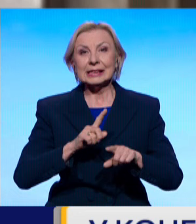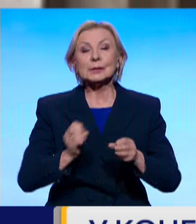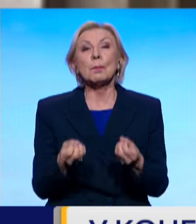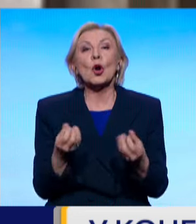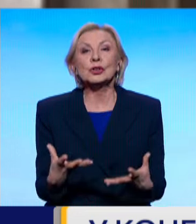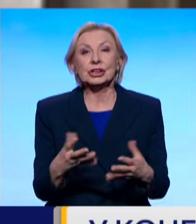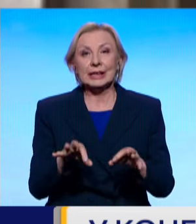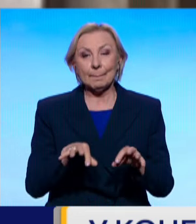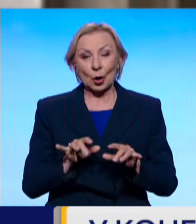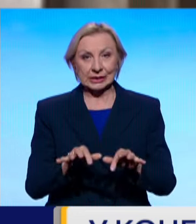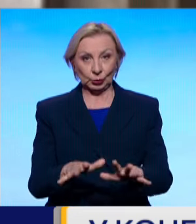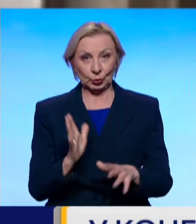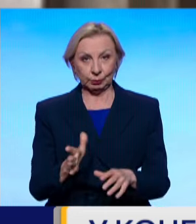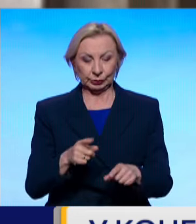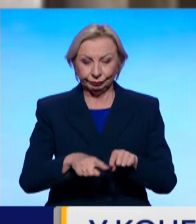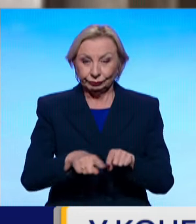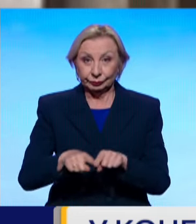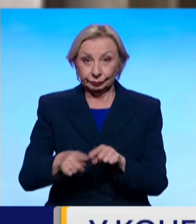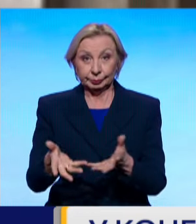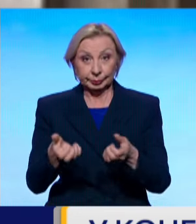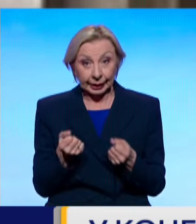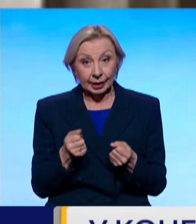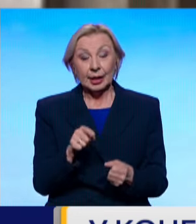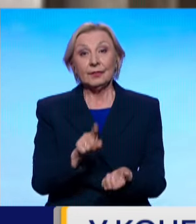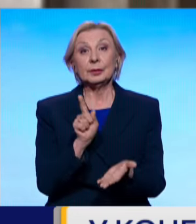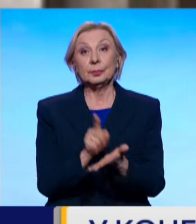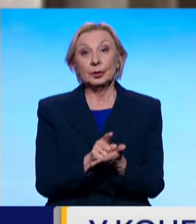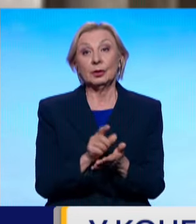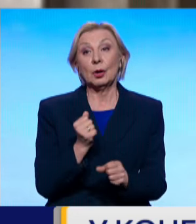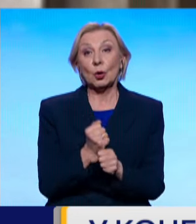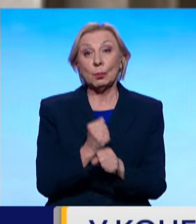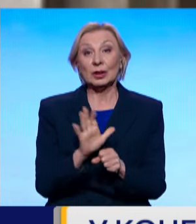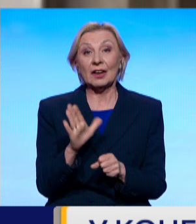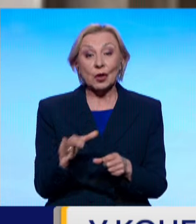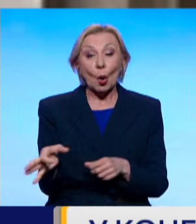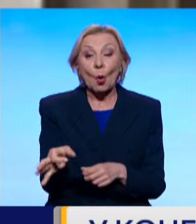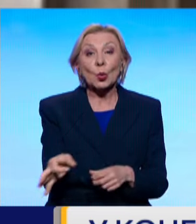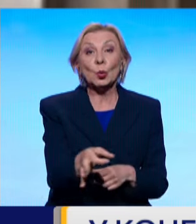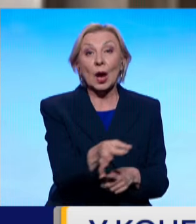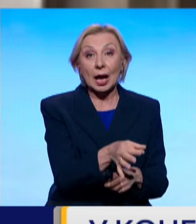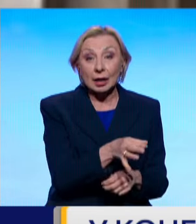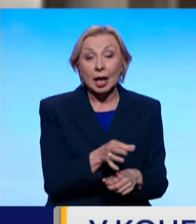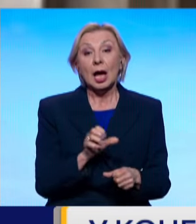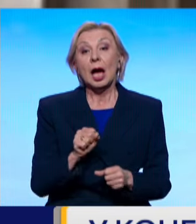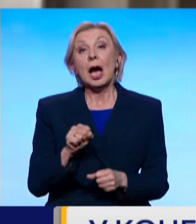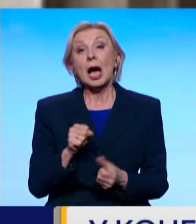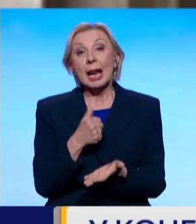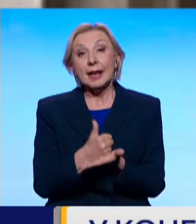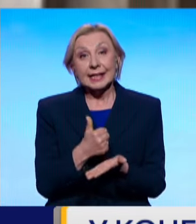процедурою. І хоча наступний тиждень в Сенаті він мав бути, ну, робота в округах, Чак Шумер,